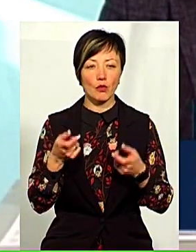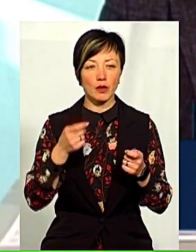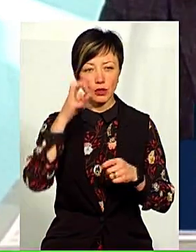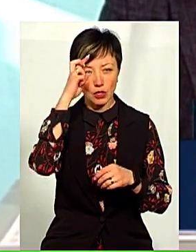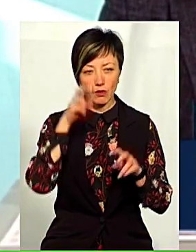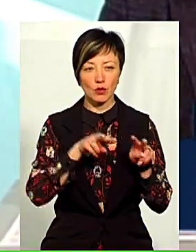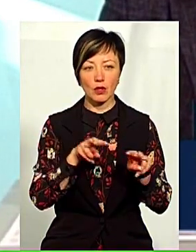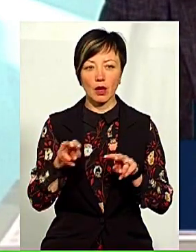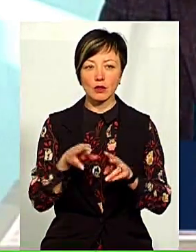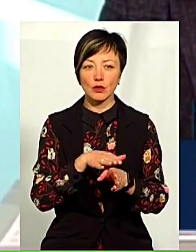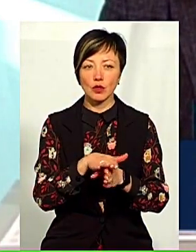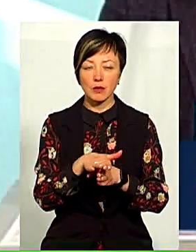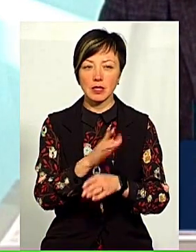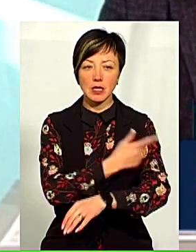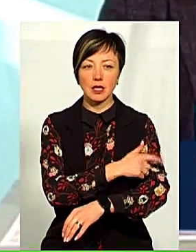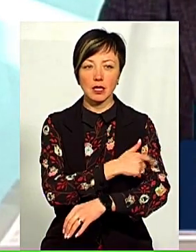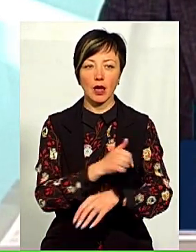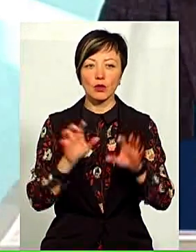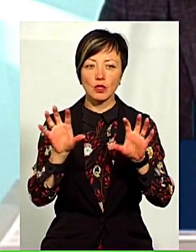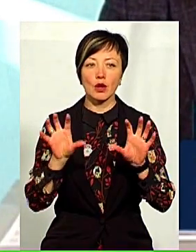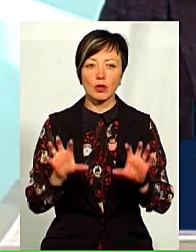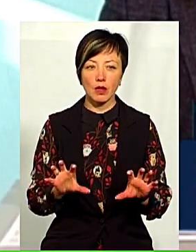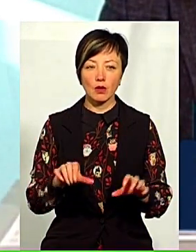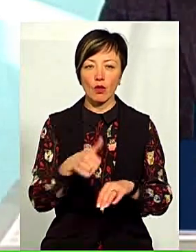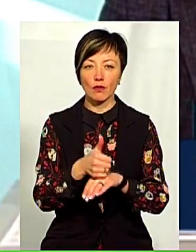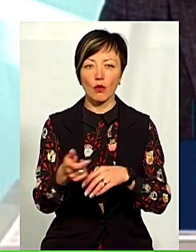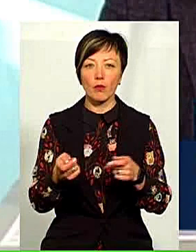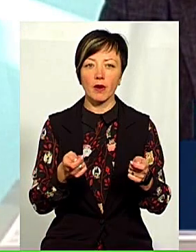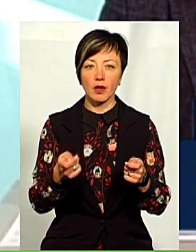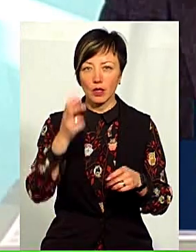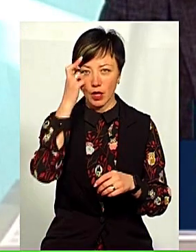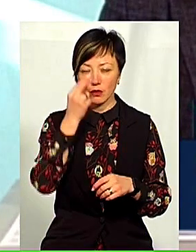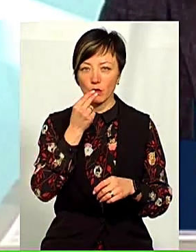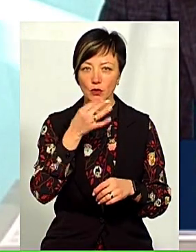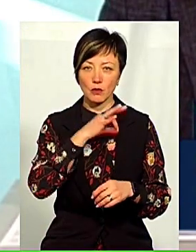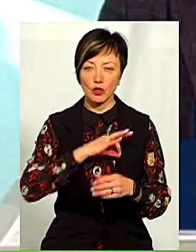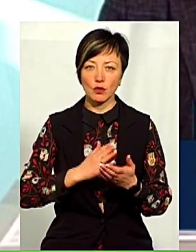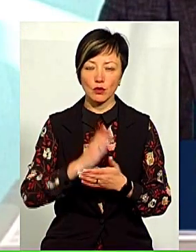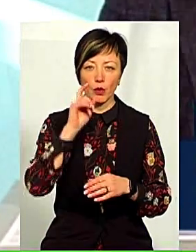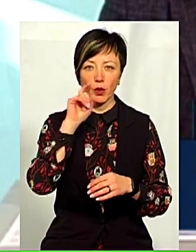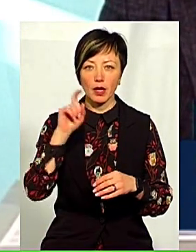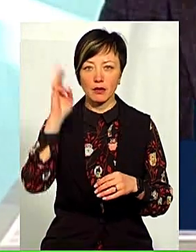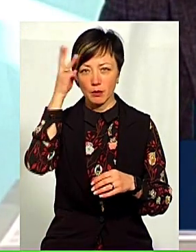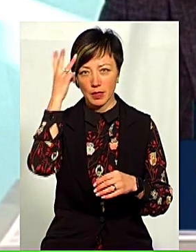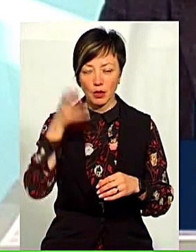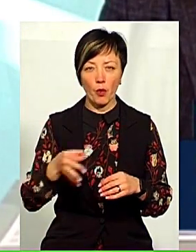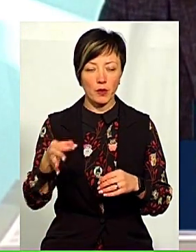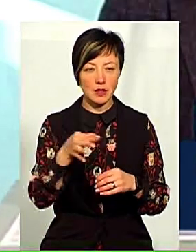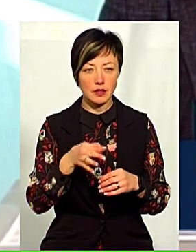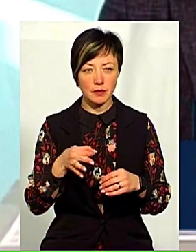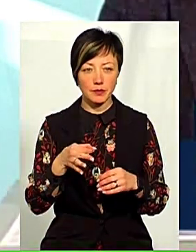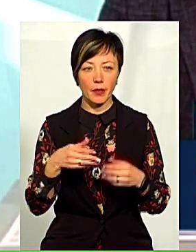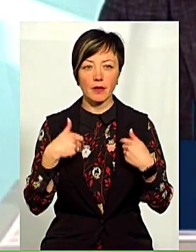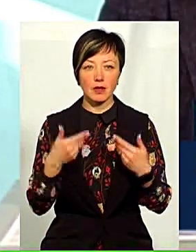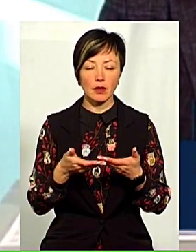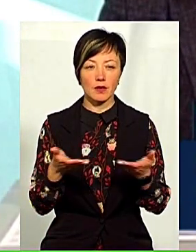державного нагляду за дотриманням санітарного законодавства Головного управління Держпродспоживслужби України у Хмельницькій області. Вітаю